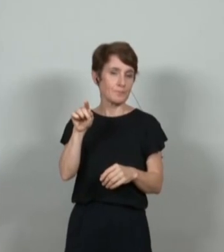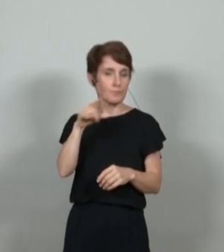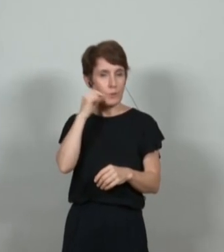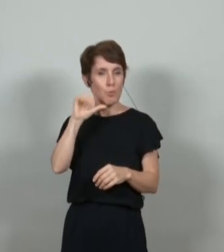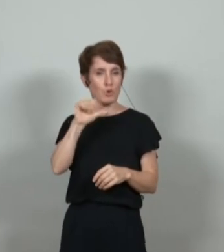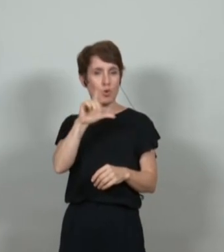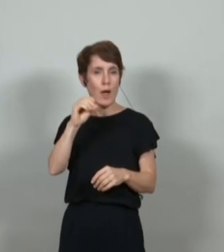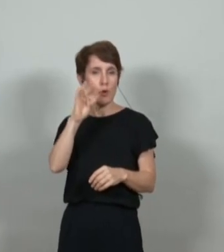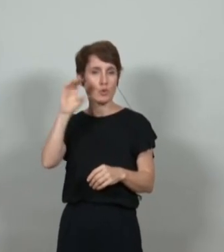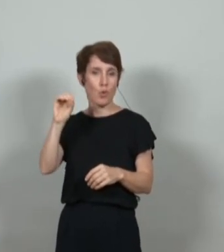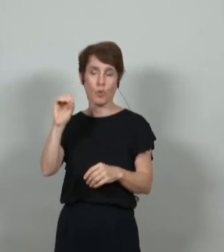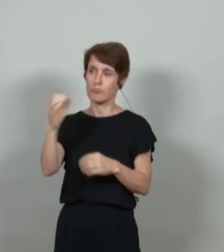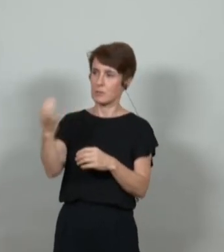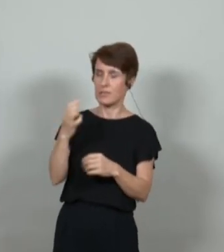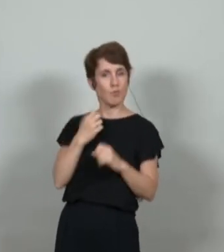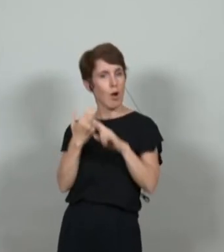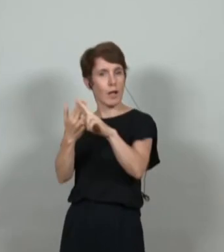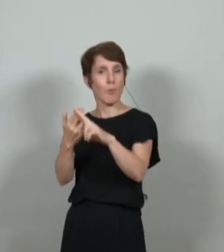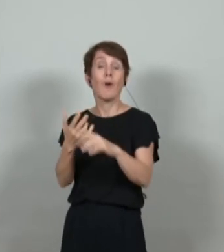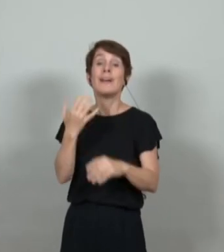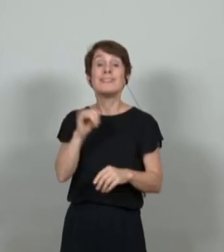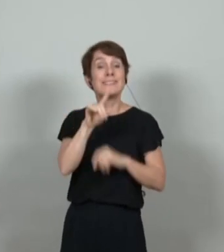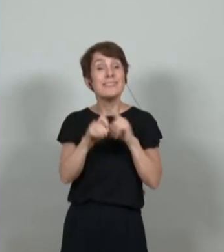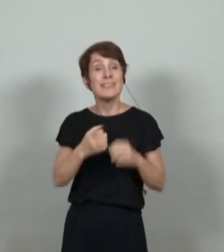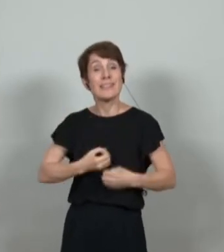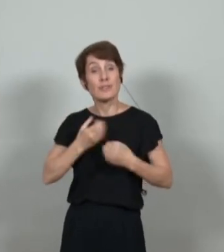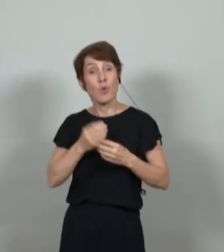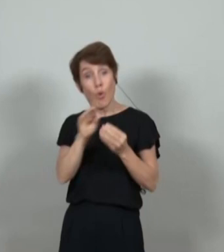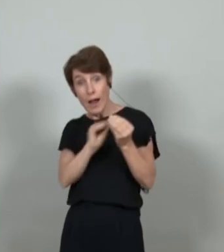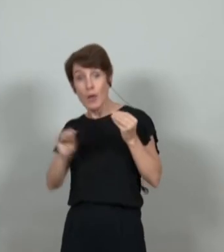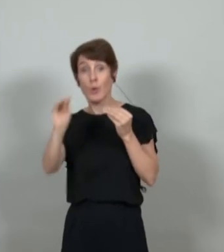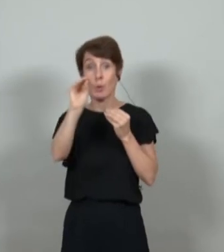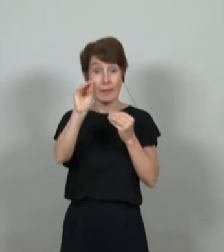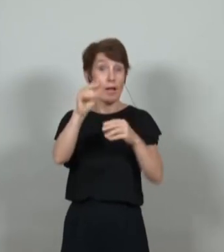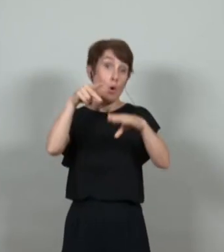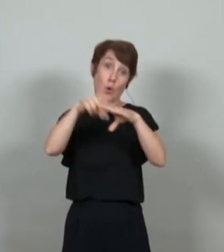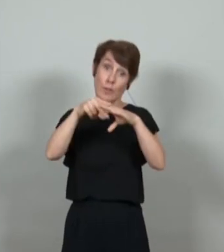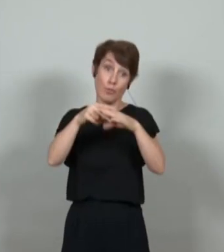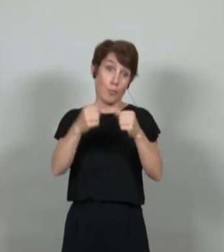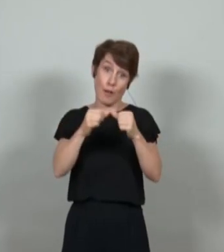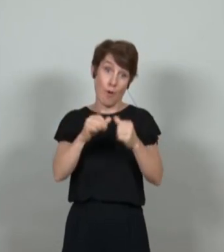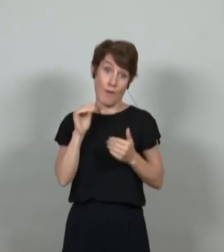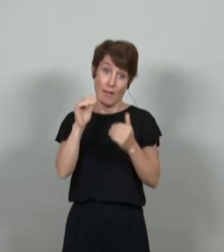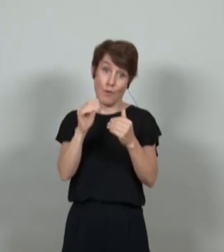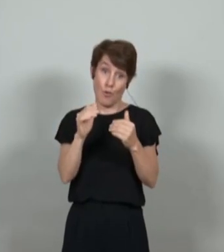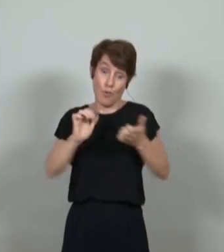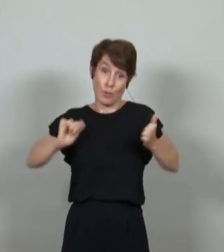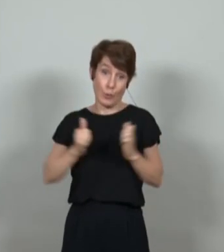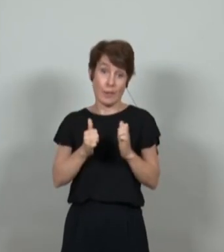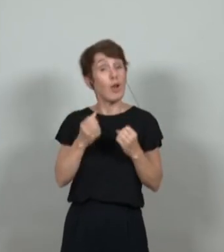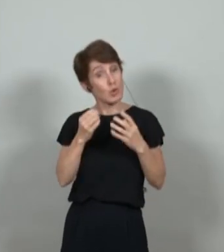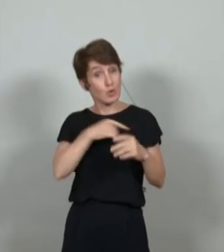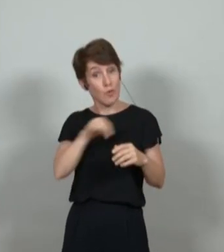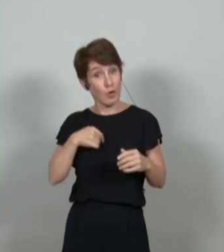salotto si les questions orales pouvaient être mises en début on passerait moins de temps à faire des vœux notre groupe a fait souvent à souvent pas fait de vœux